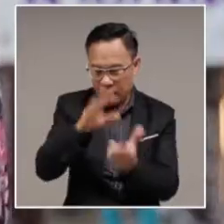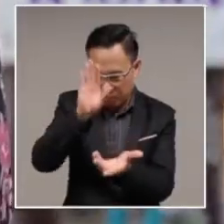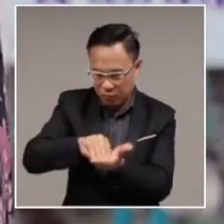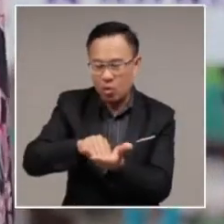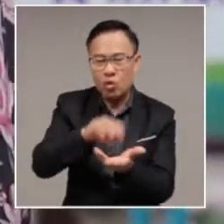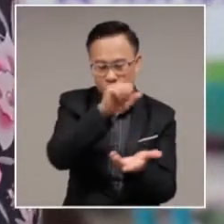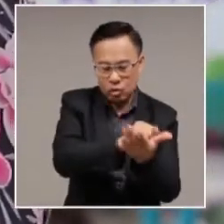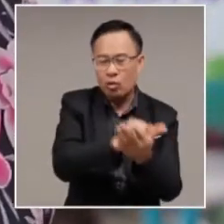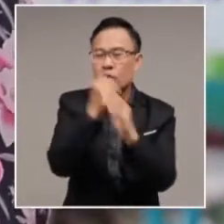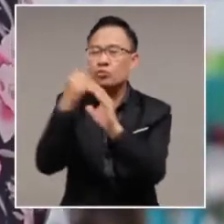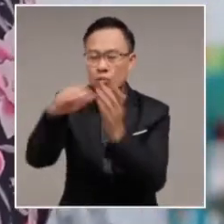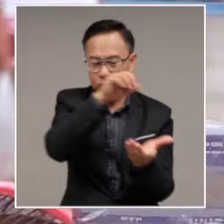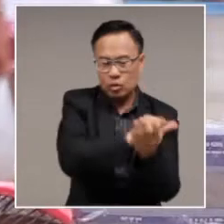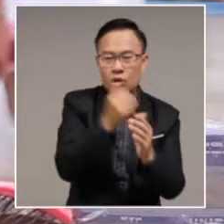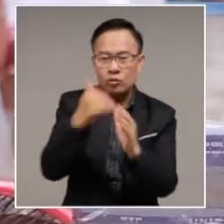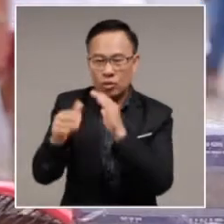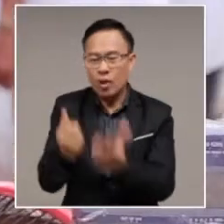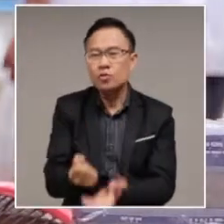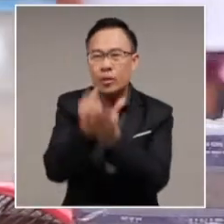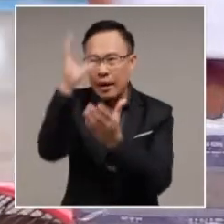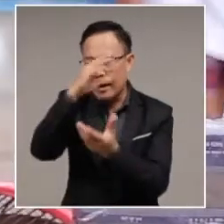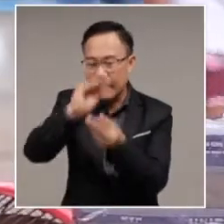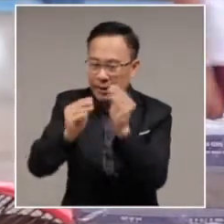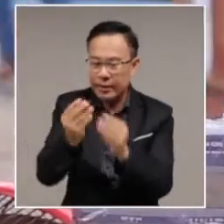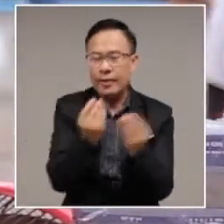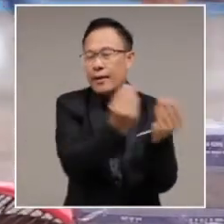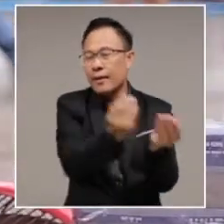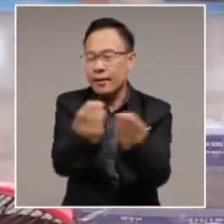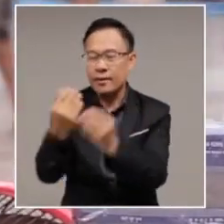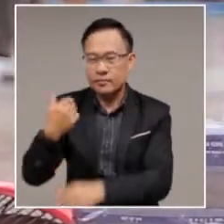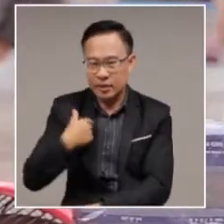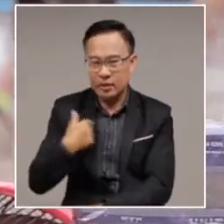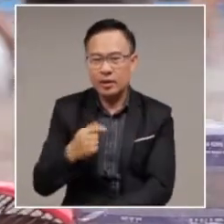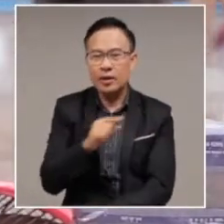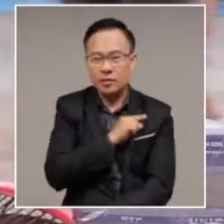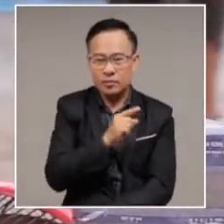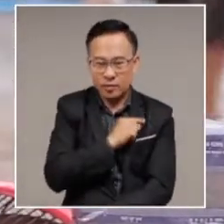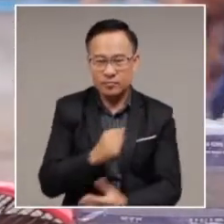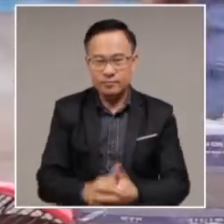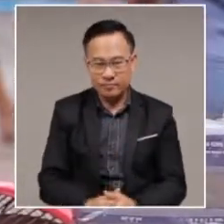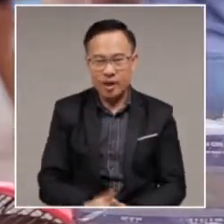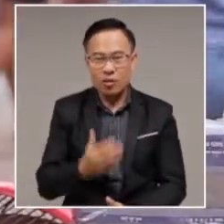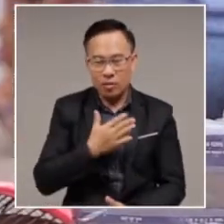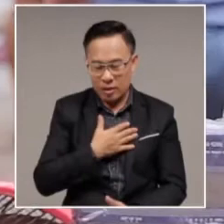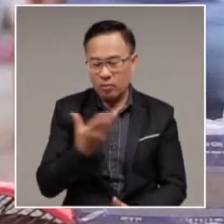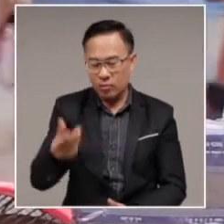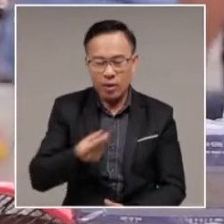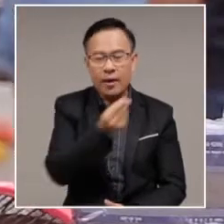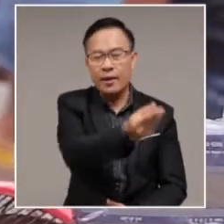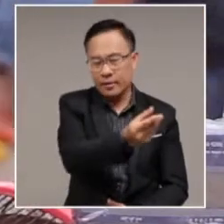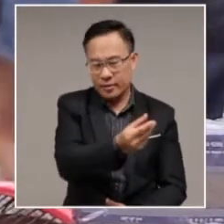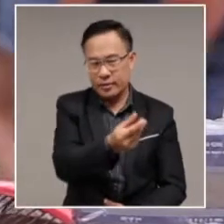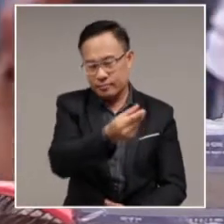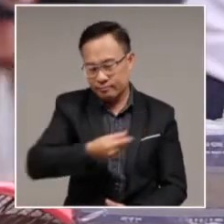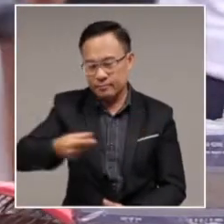าะเราก็ส่งไลน์หาเขาว่าเอาเลขนั้นเลขนี้นะอะไรอย่างเงี้ยเราก็จะรับผิดชอบส่วนที่แบบเราเอาไปอย่างเงี้ย